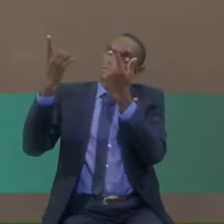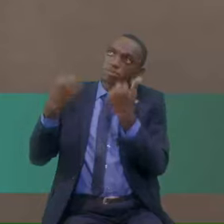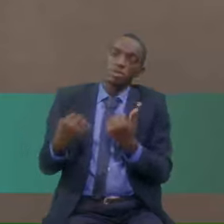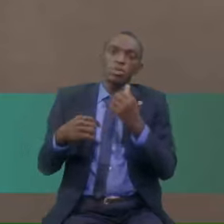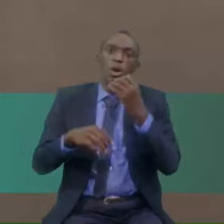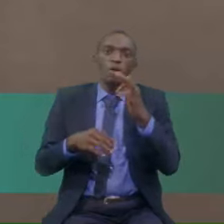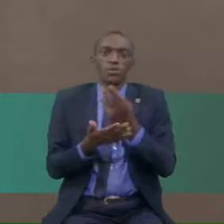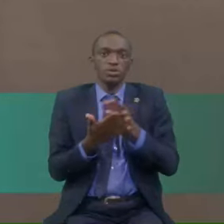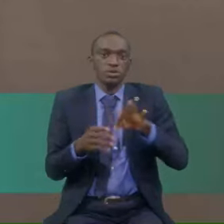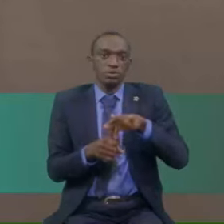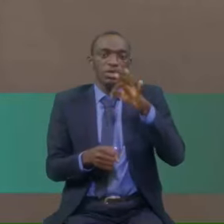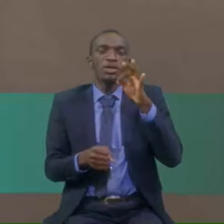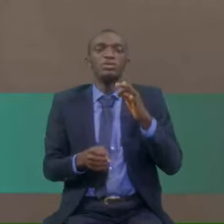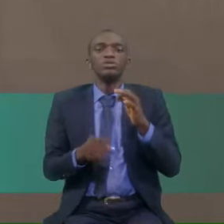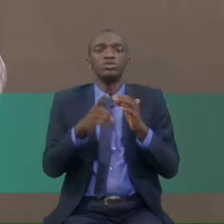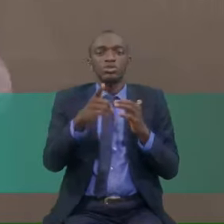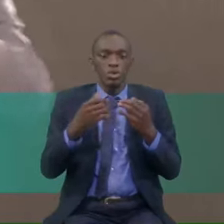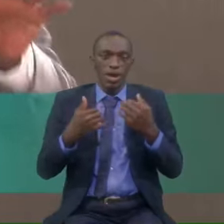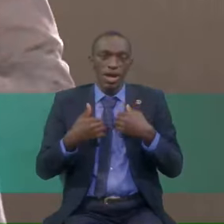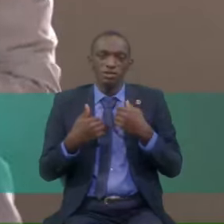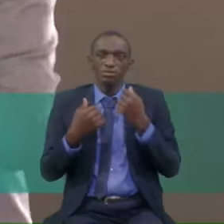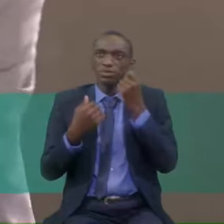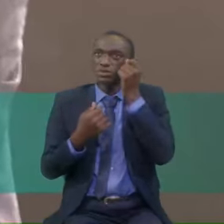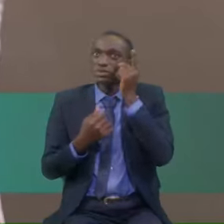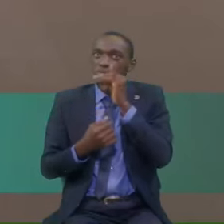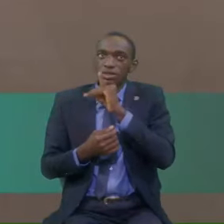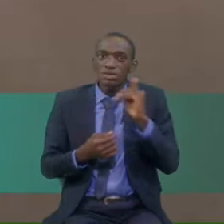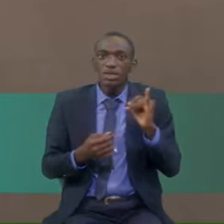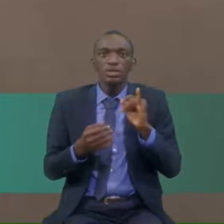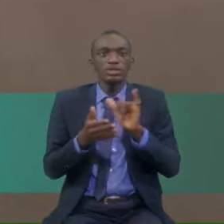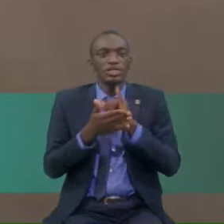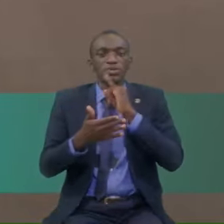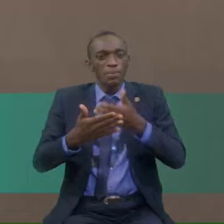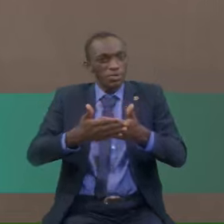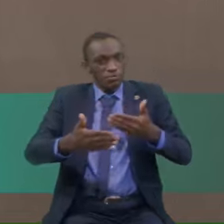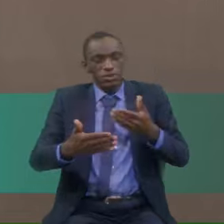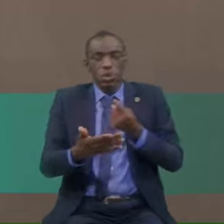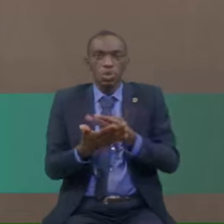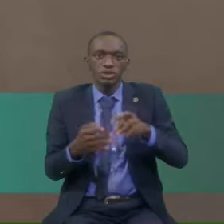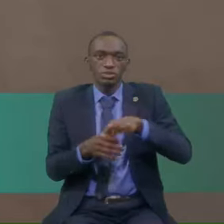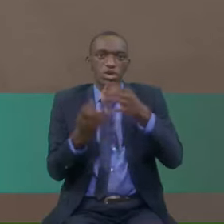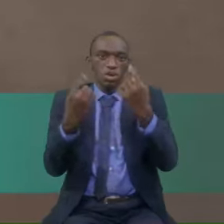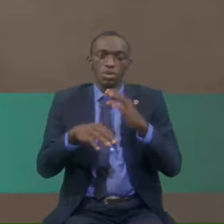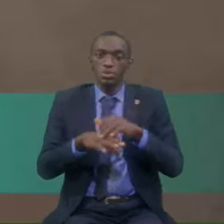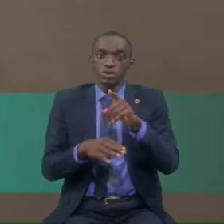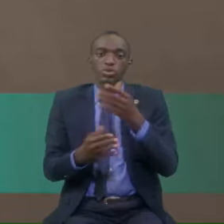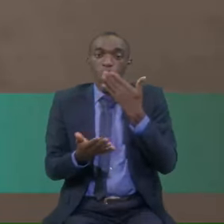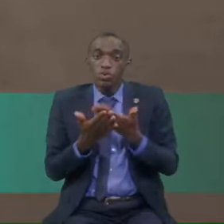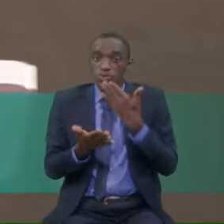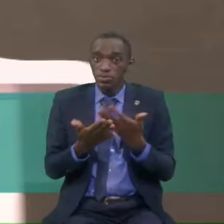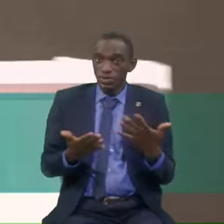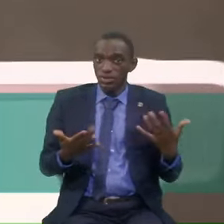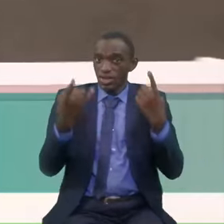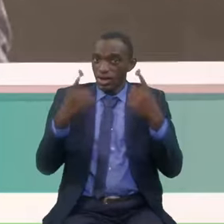Tu es illuminé, mais ça c'est avant que le Saint-Esprit ne vienne sur toi. Il y a beaucoup de choses qui arrivent dans nos vies, de très bonnes choses,